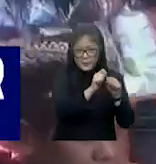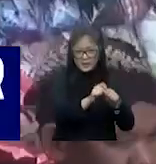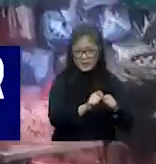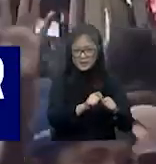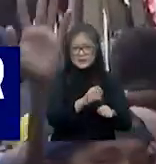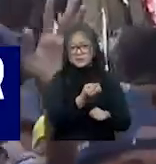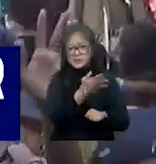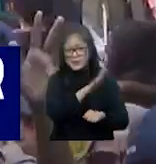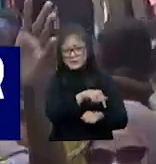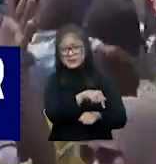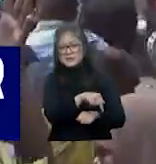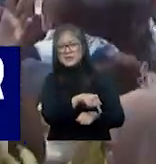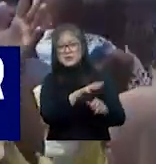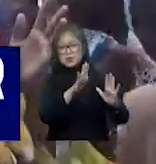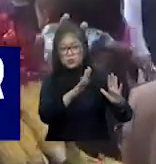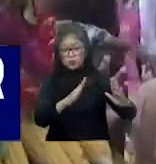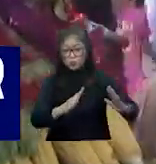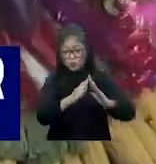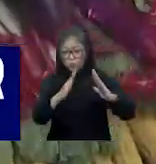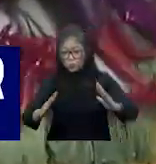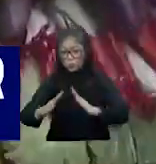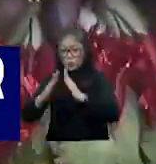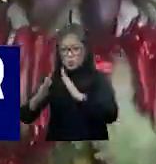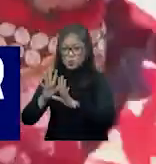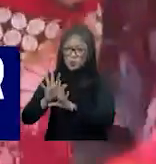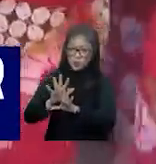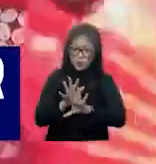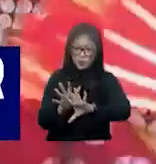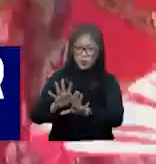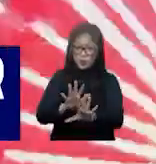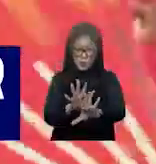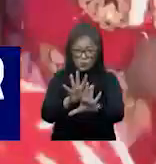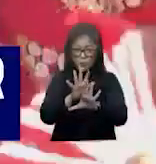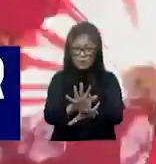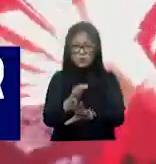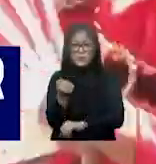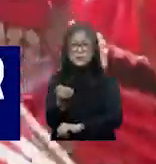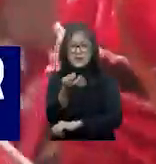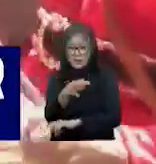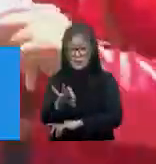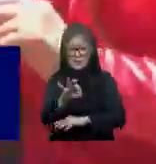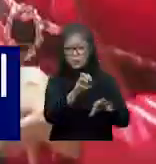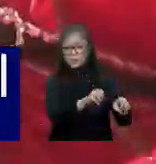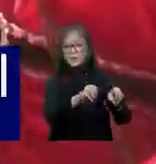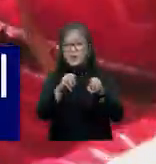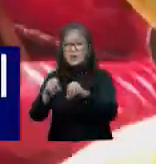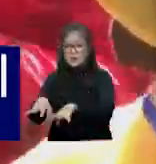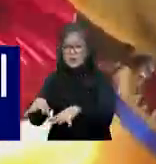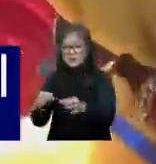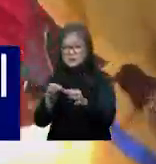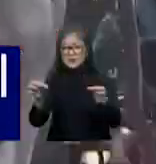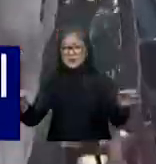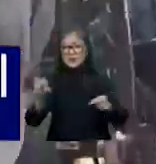Sebelumnya 10 gunungan dikirap oleh 500 pedagang dari pasar transit Sidokarto menuju ke pasar relokasi Berjo sejauh 3 km.